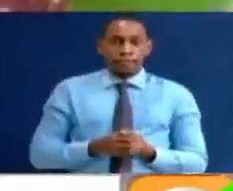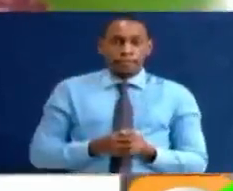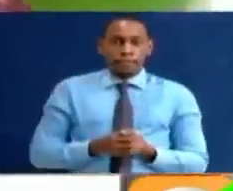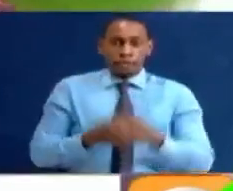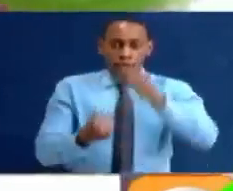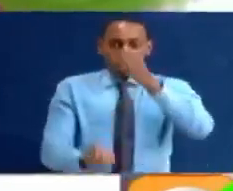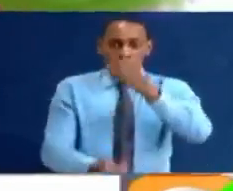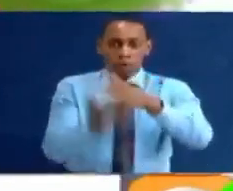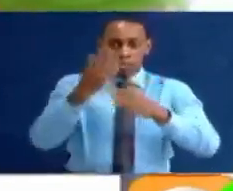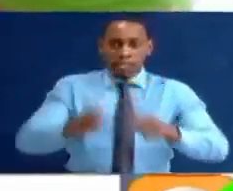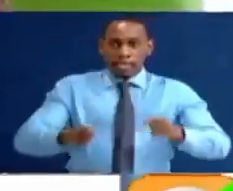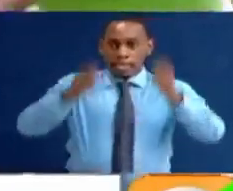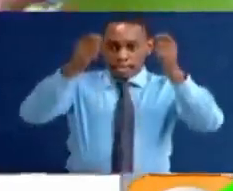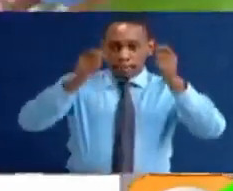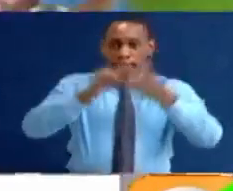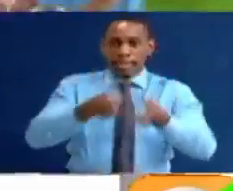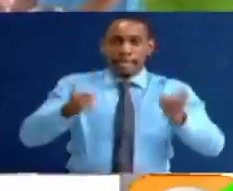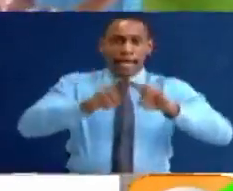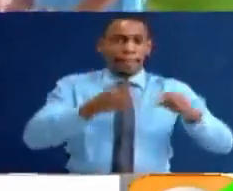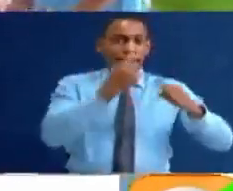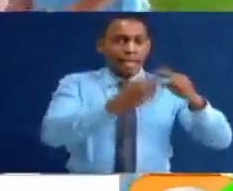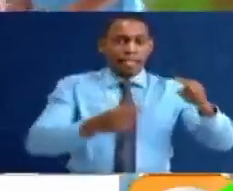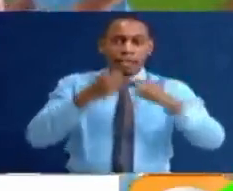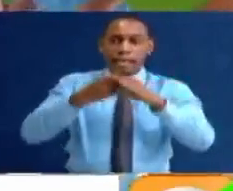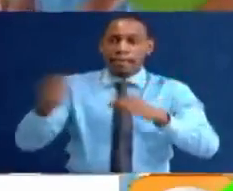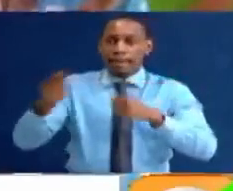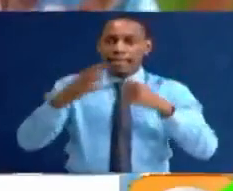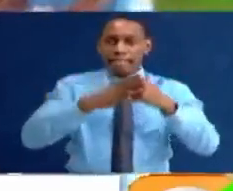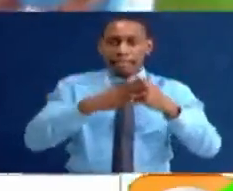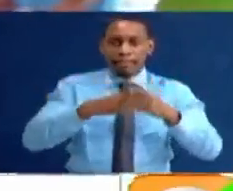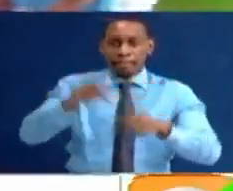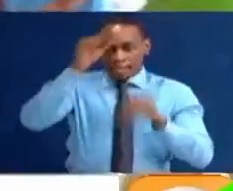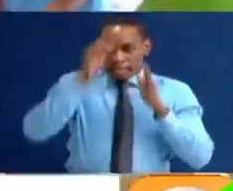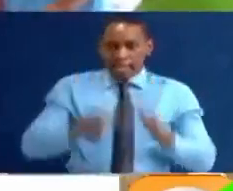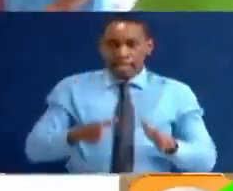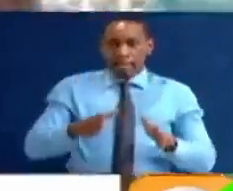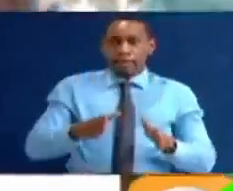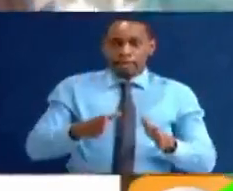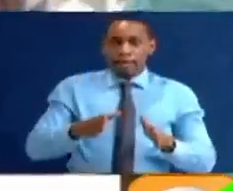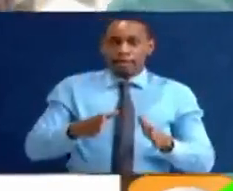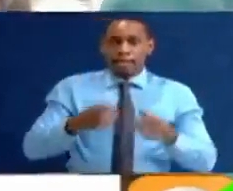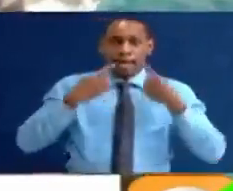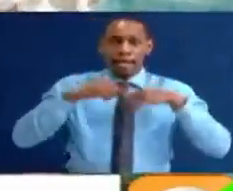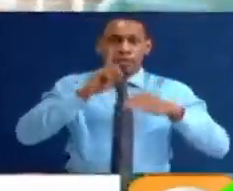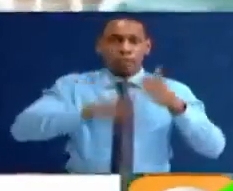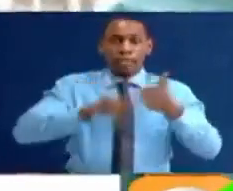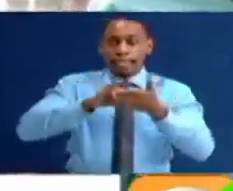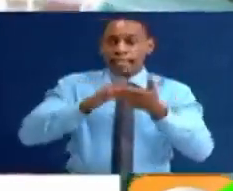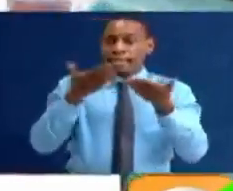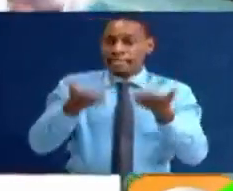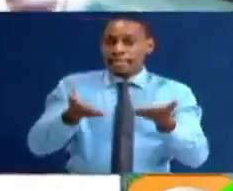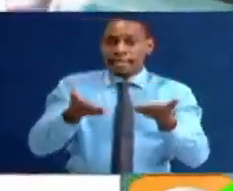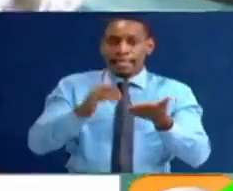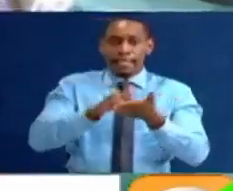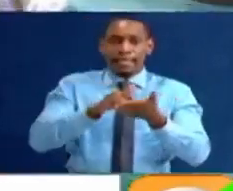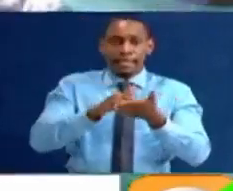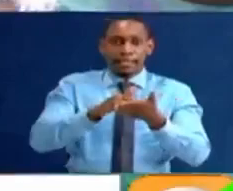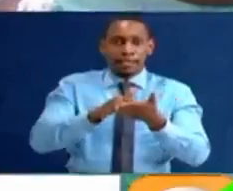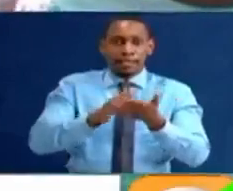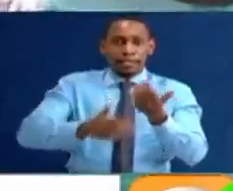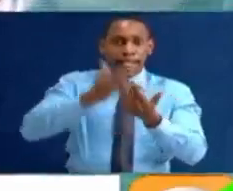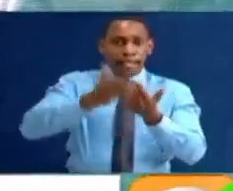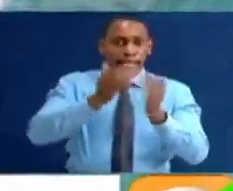Akifanya uzinduzi wa kombe ambalo hufanyika kila mwaka mwezi Septemba, Gavana Granton Samboja ameweka wazi kuwa kwa sasa lengo lake ni